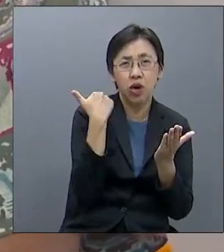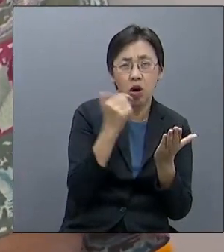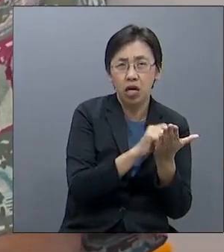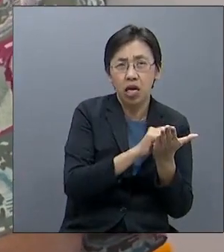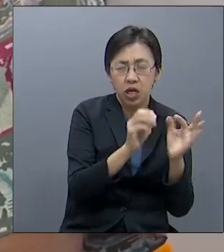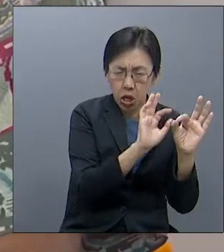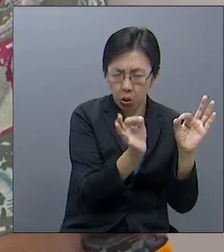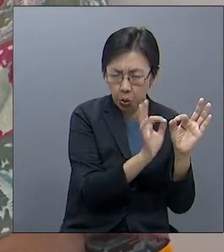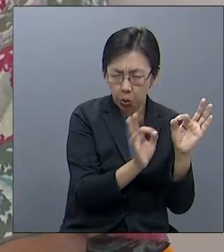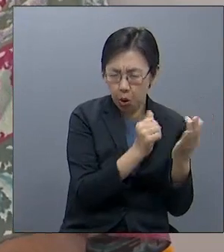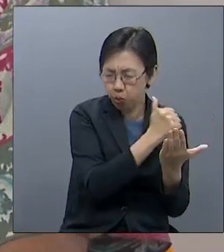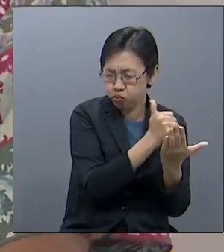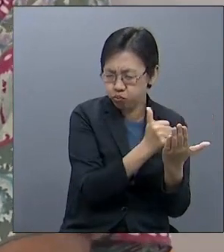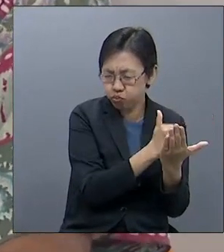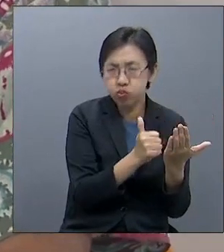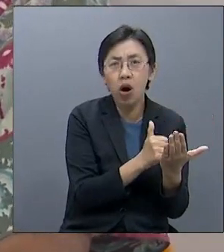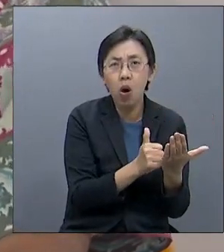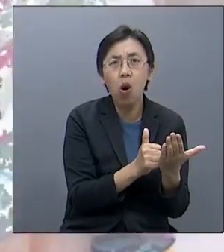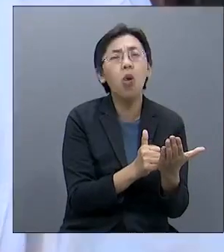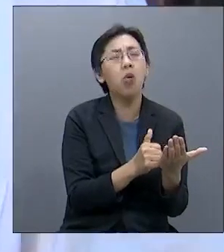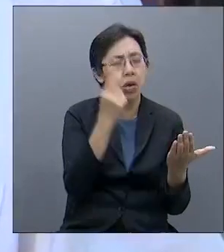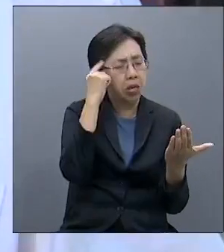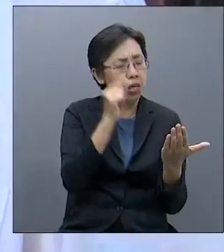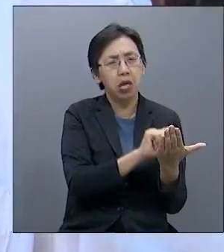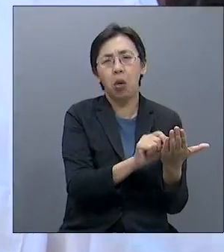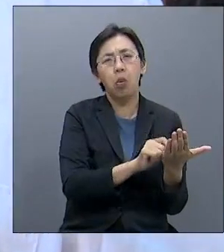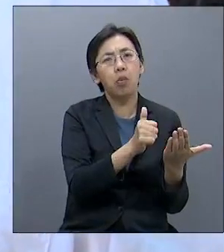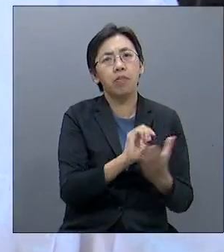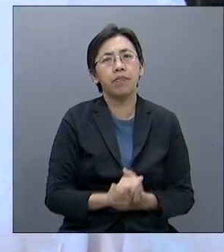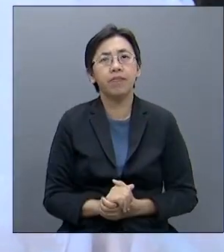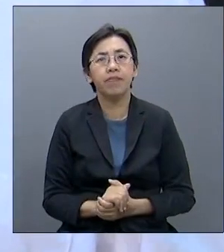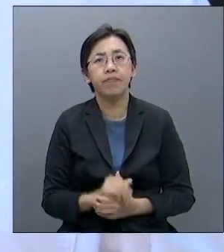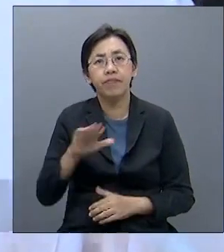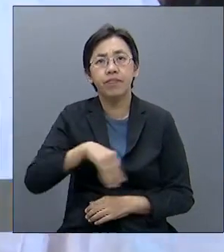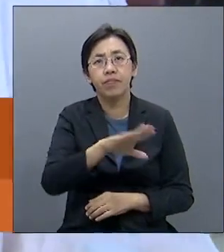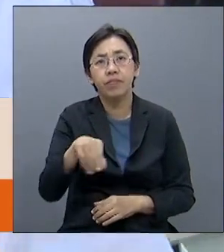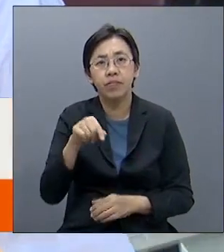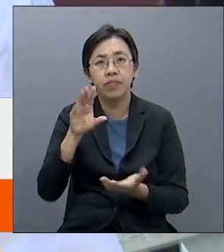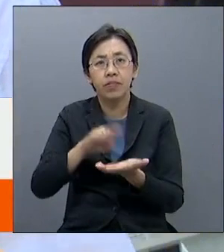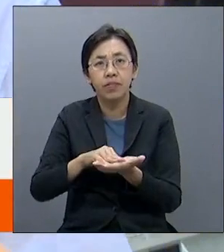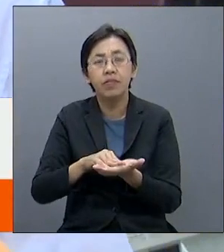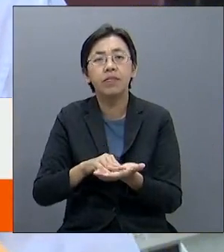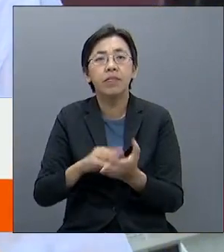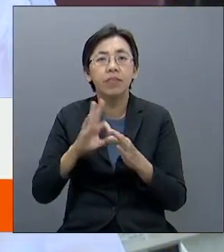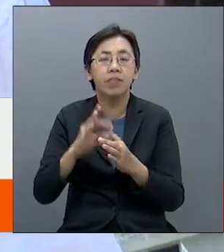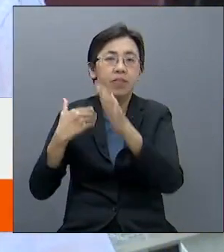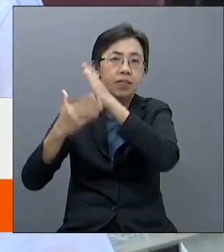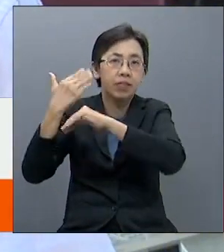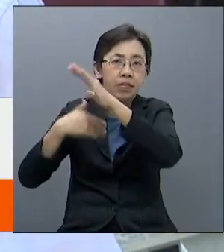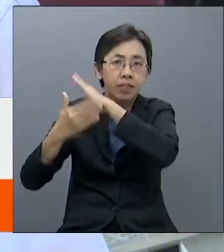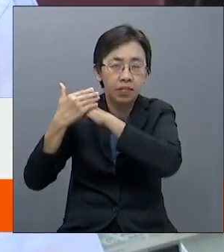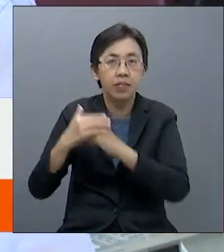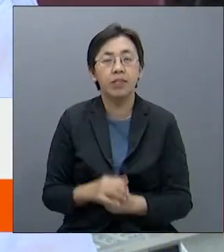ได้ขนาดนี้มีเรื่องคิดสตอรี่ได้ขนาดนี ้ทั้งหมดทั้งมวลคือว่าด้วยเรื่องของประวัติศาสตร์ทั้งหมดทั้งมวลว่าด้วยเรื่องของสิ่งที่คุณเพ